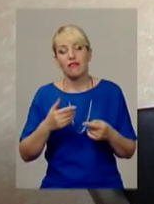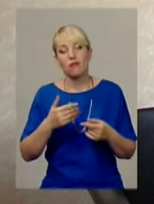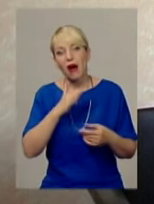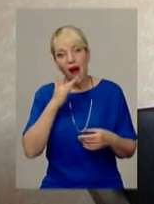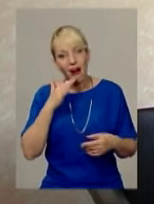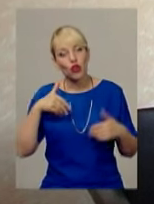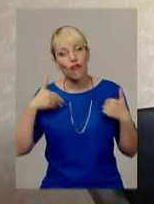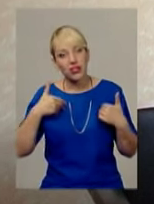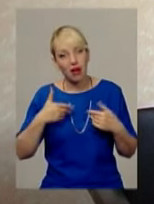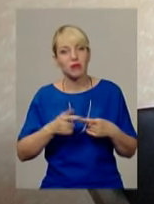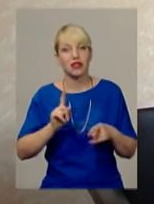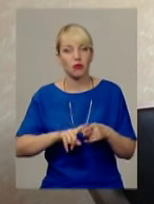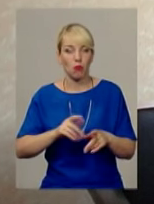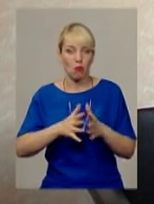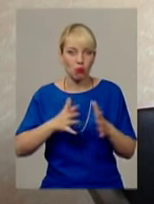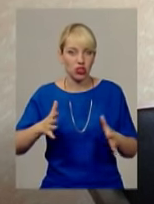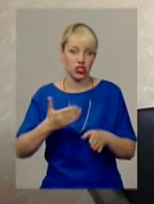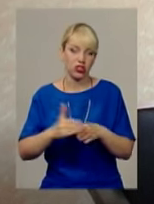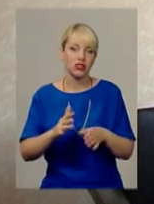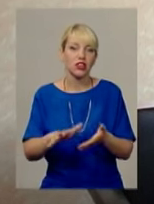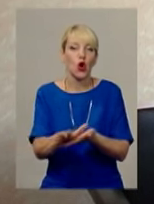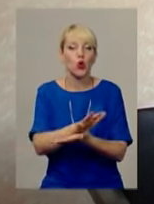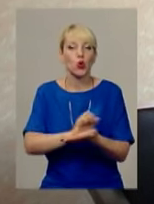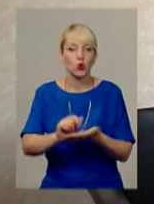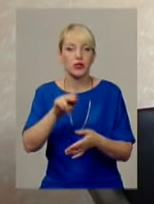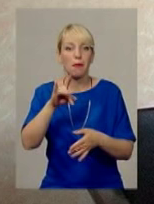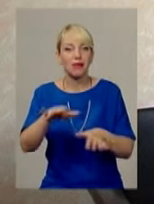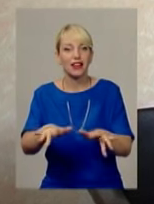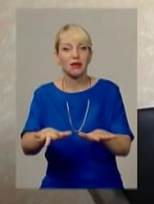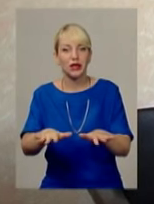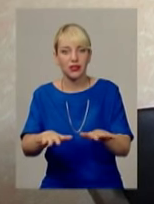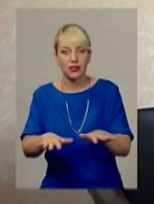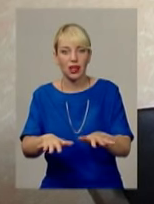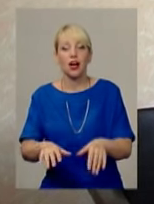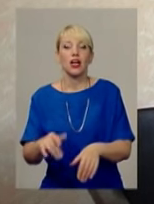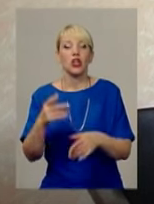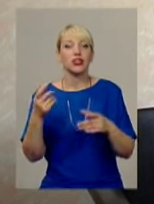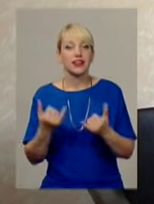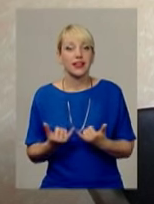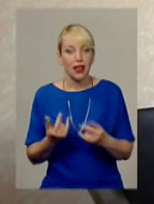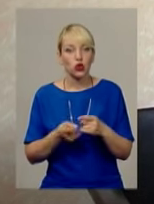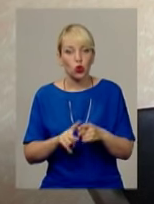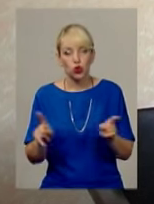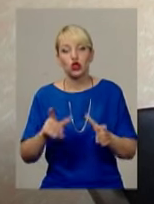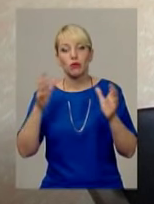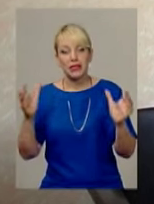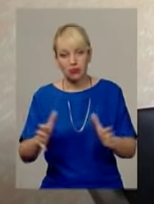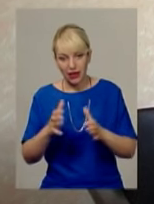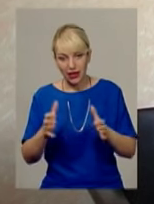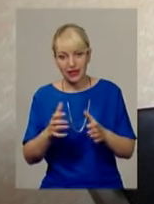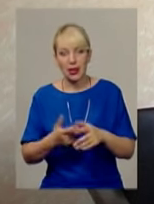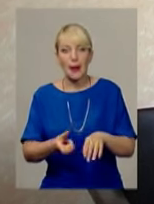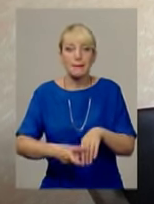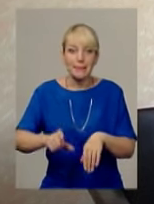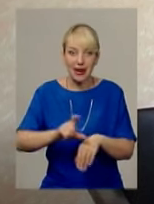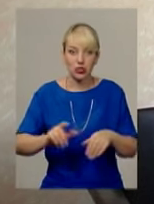вітамінів, більша частина вітамінів руйнується при кип'ятінні. Для того, щоб зберегти